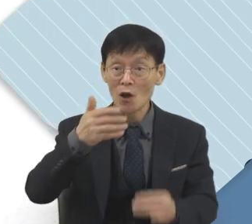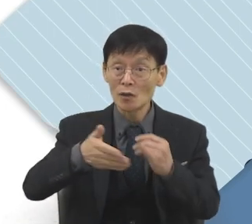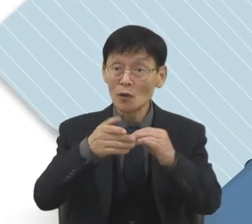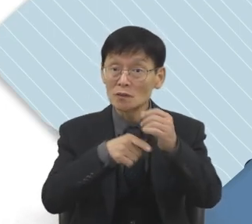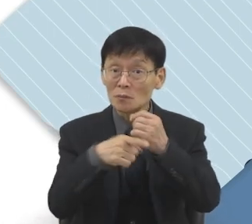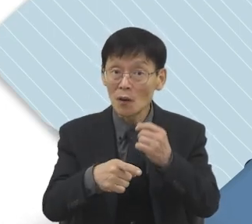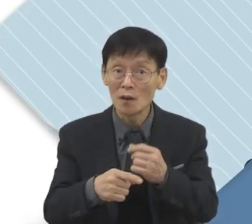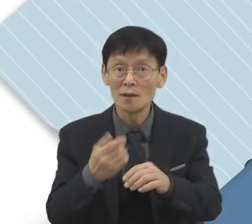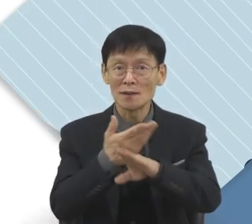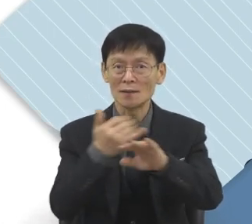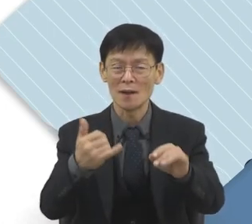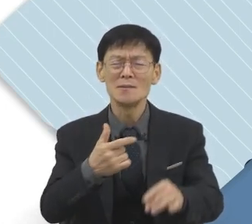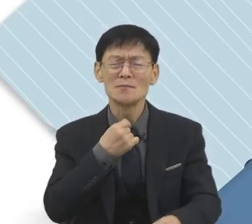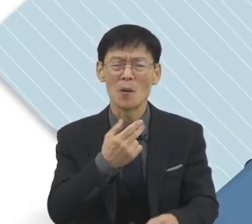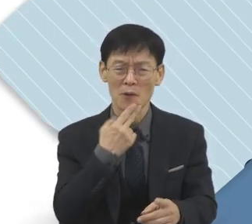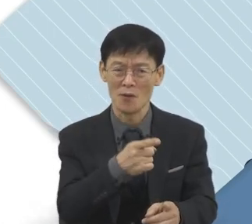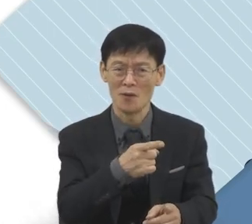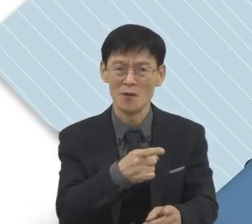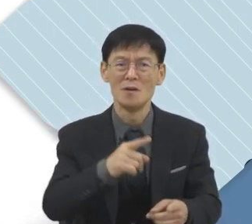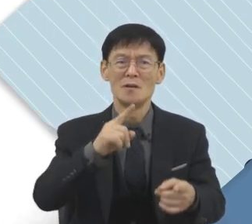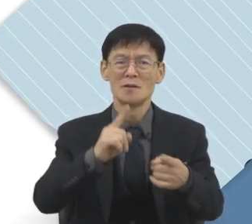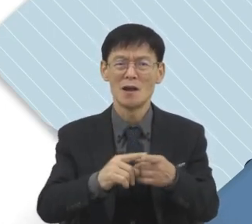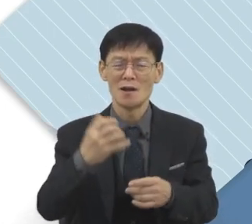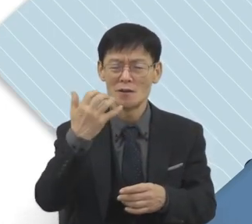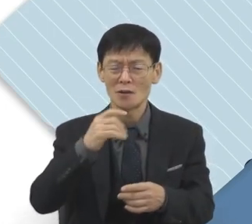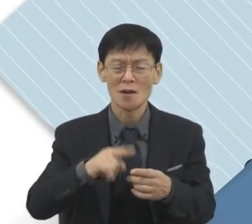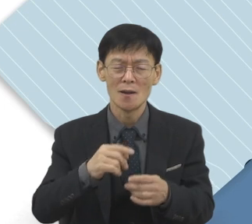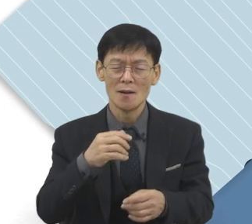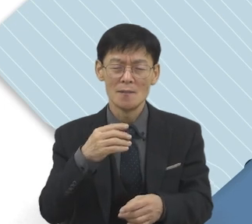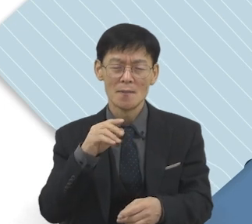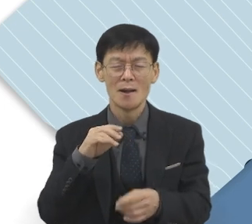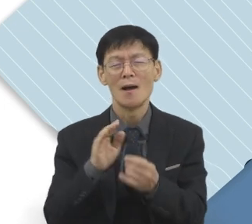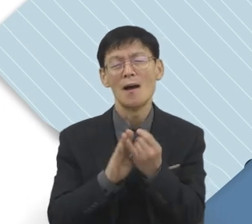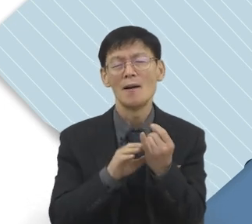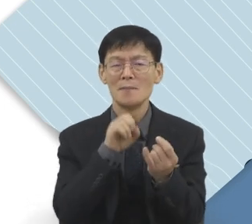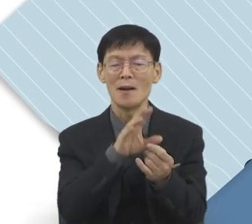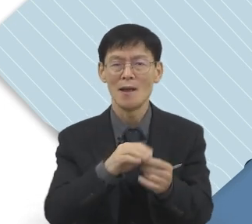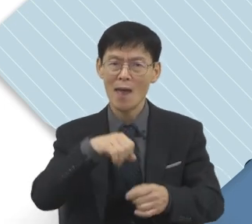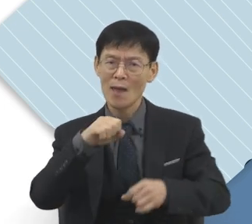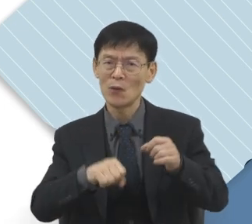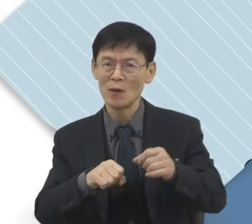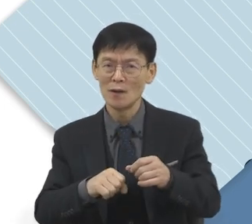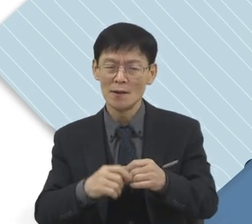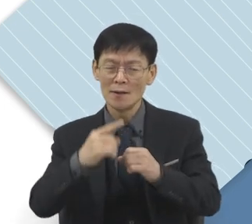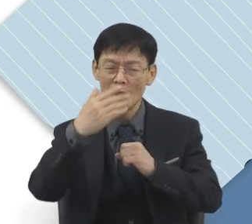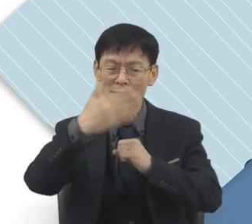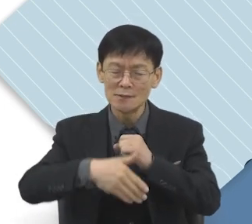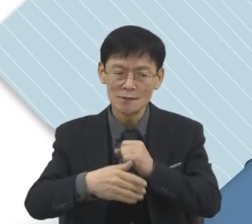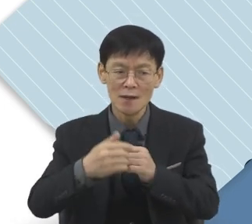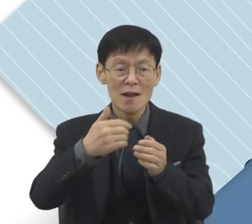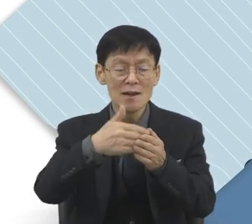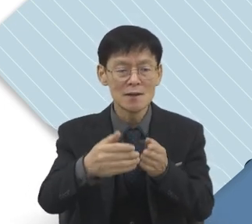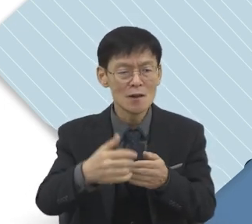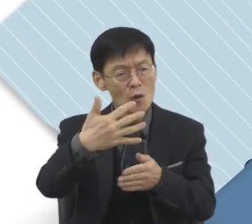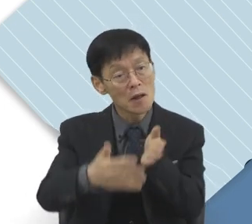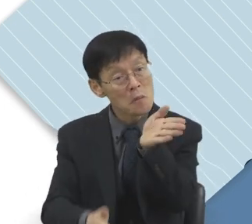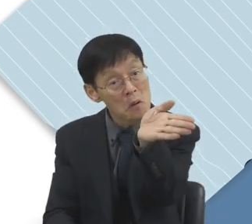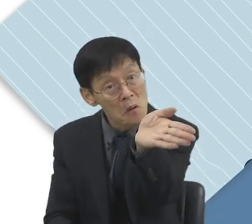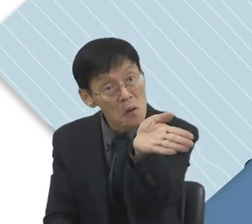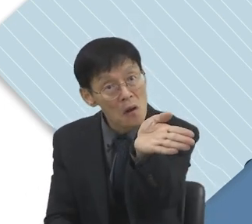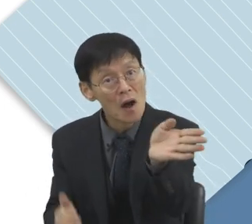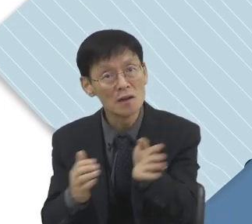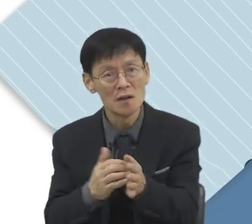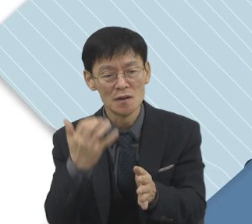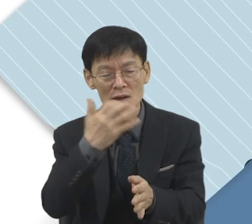성희롱이란 다른 사람이 원하지 않는데 성적으로 음란한 말이나 행동, 사진, 그림, 동영상